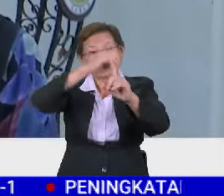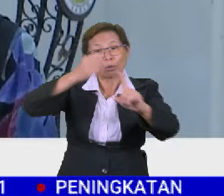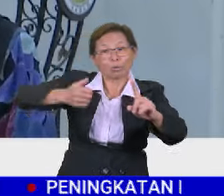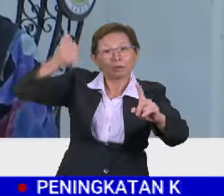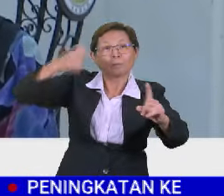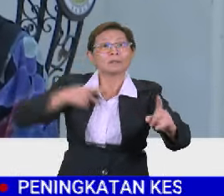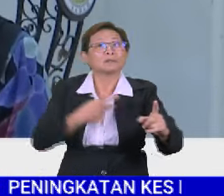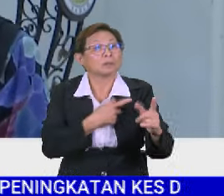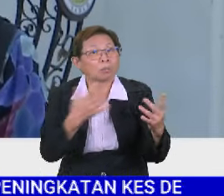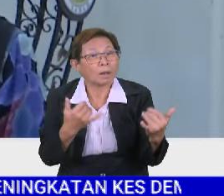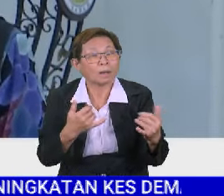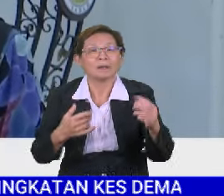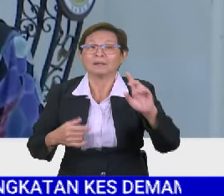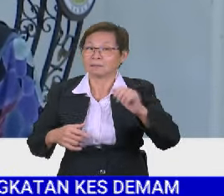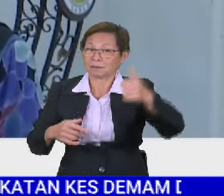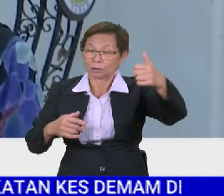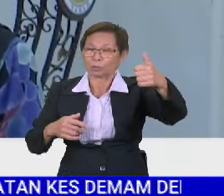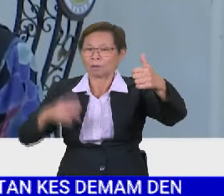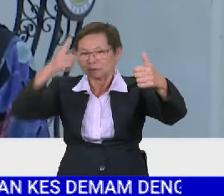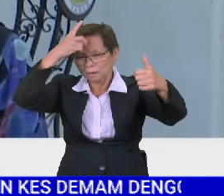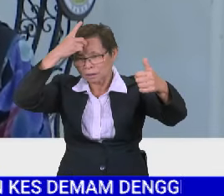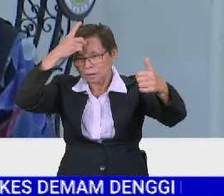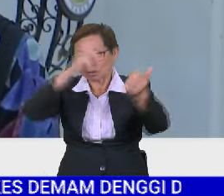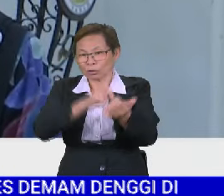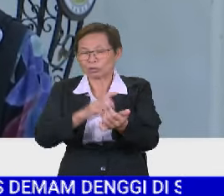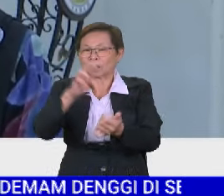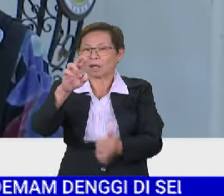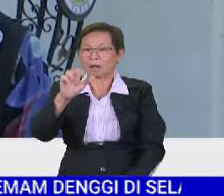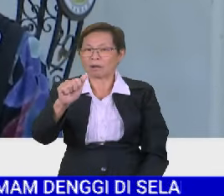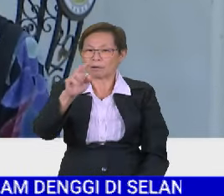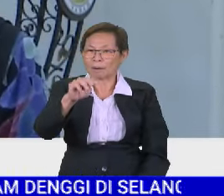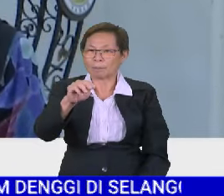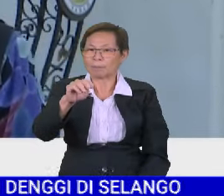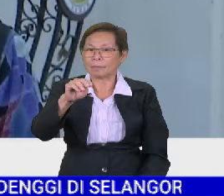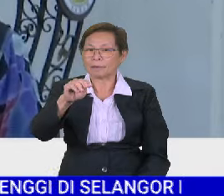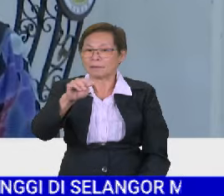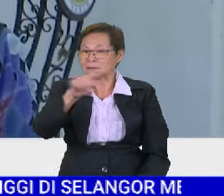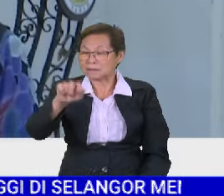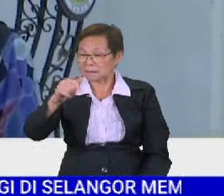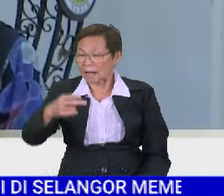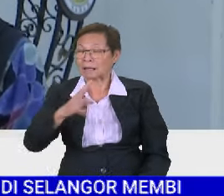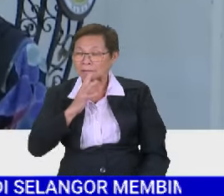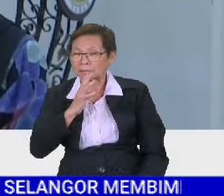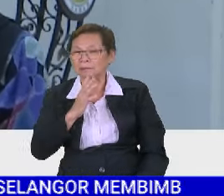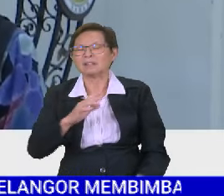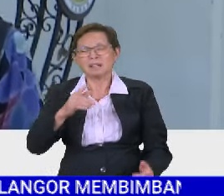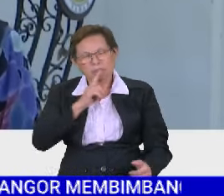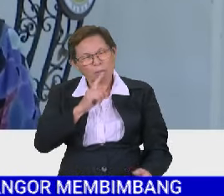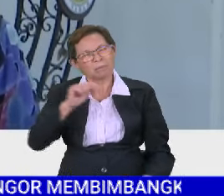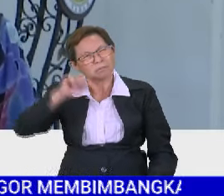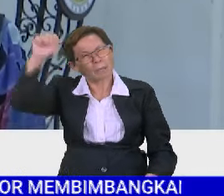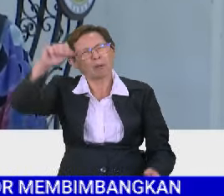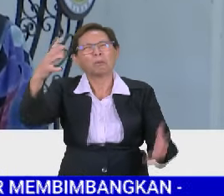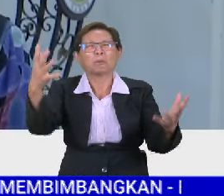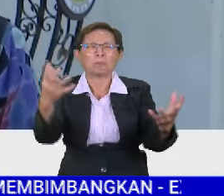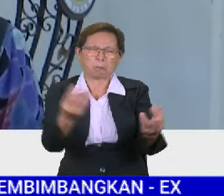kita ini satunya sebagaimana yang disebut oleh Datuk Dr Hamzah tadi kan bahwa memangnya disabani kita masih kurang kita